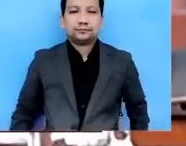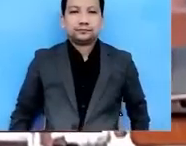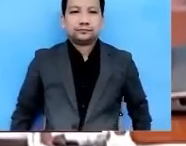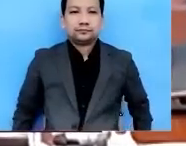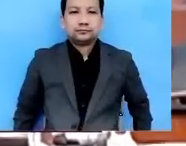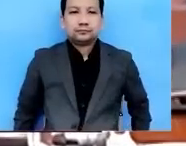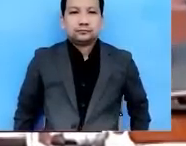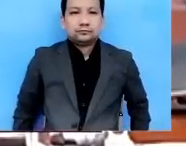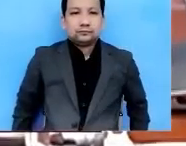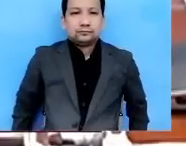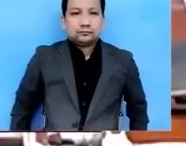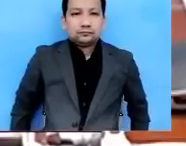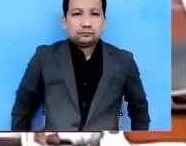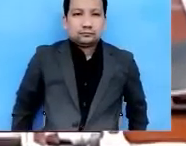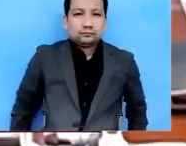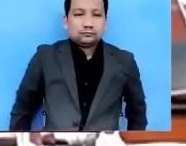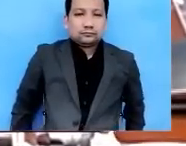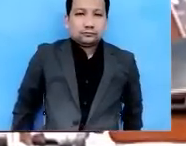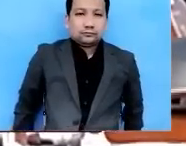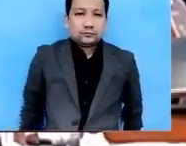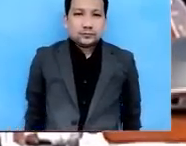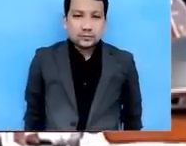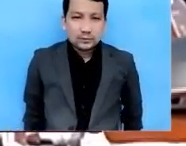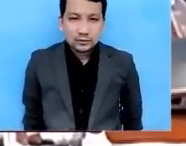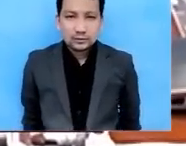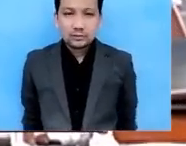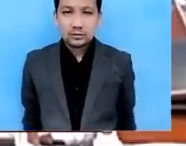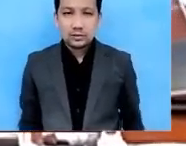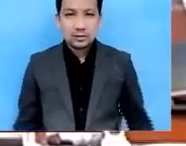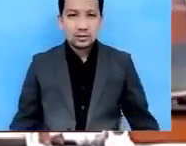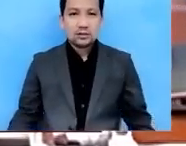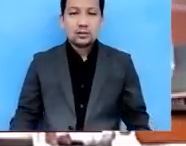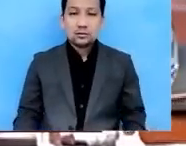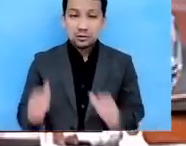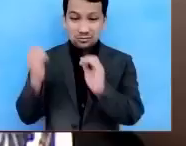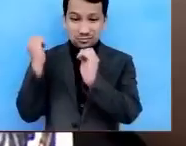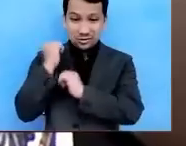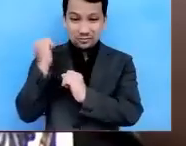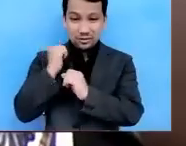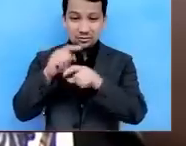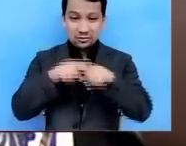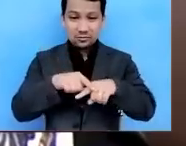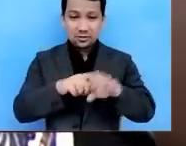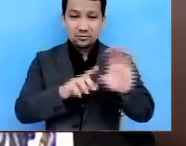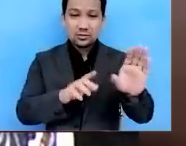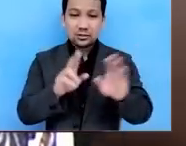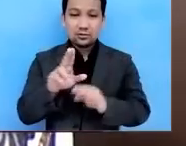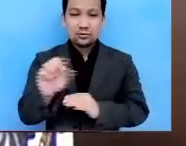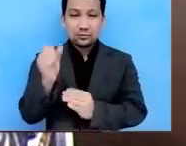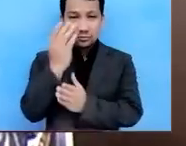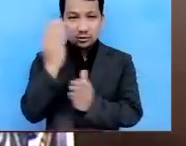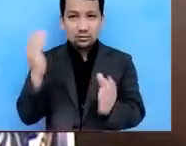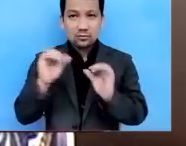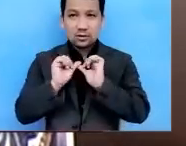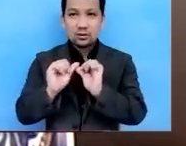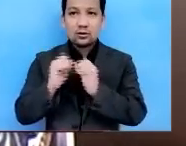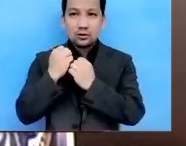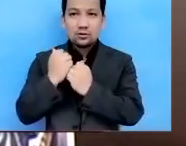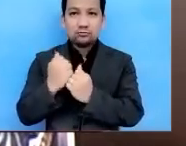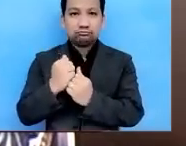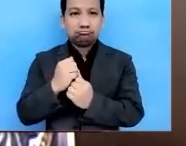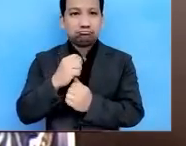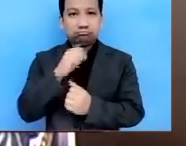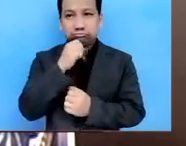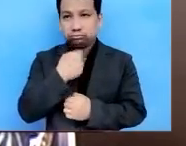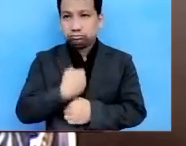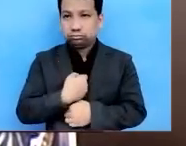Aasa na lang ba tayo sa mga dayuhan na ipagtanggol tayo samantalang ating sandatahan lakas ay nananatiling bulok,